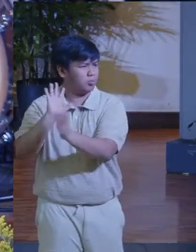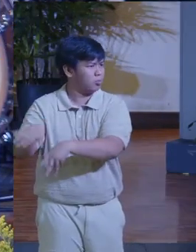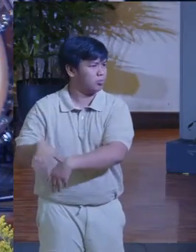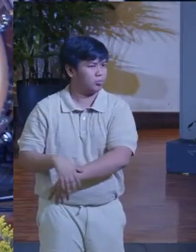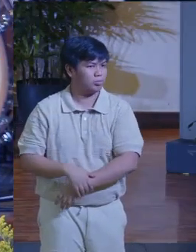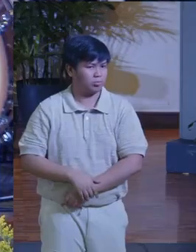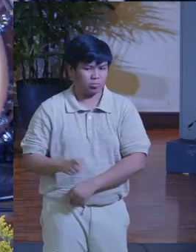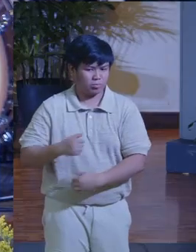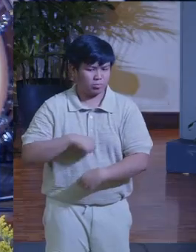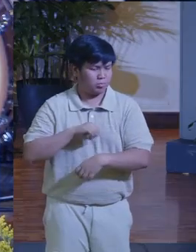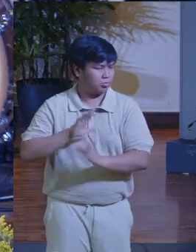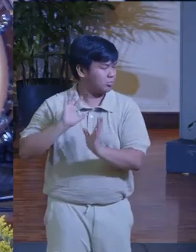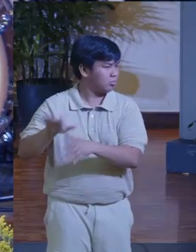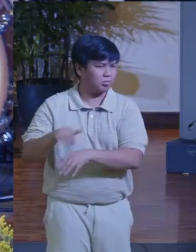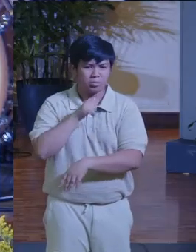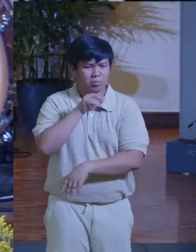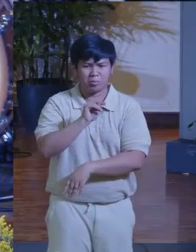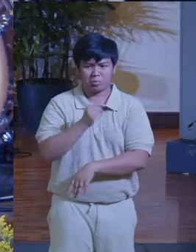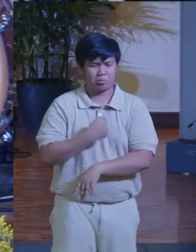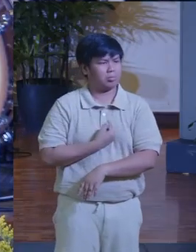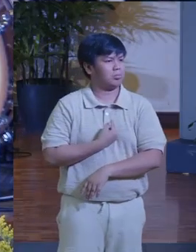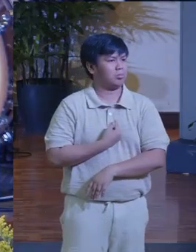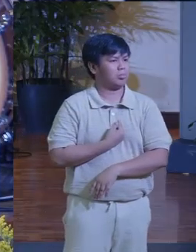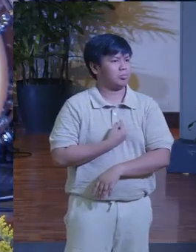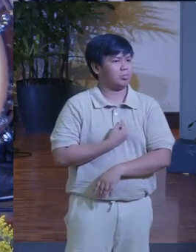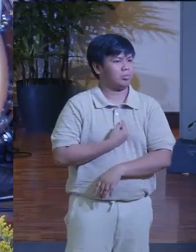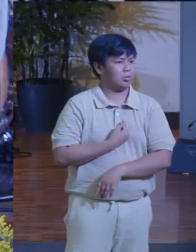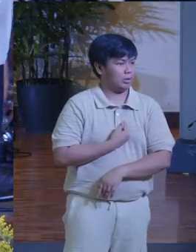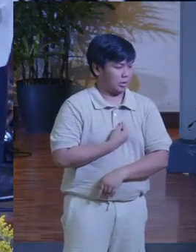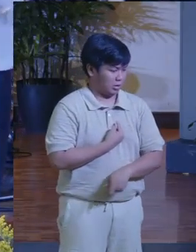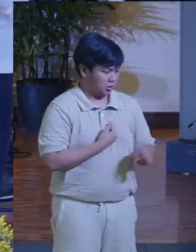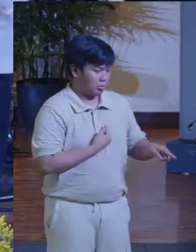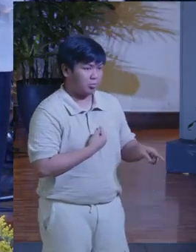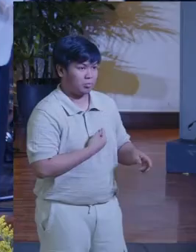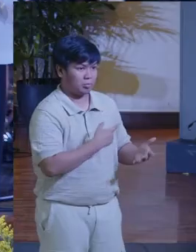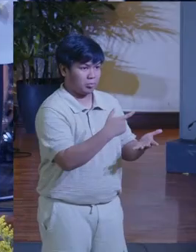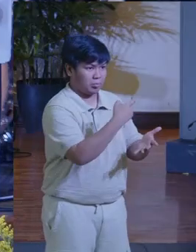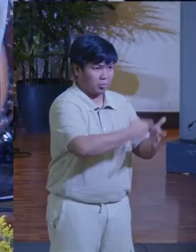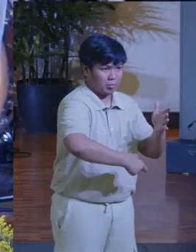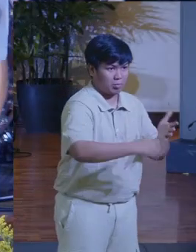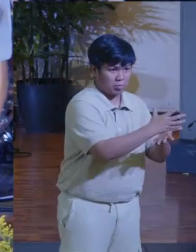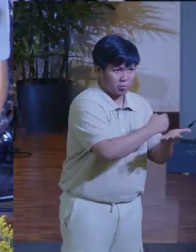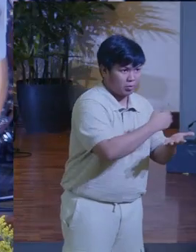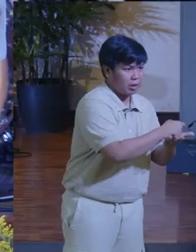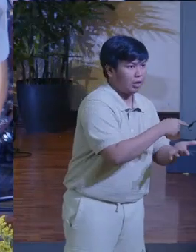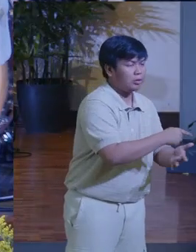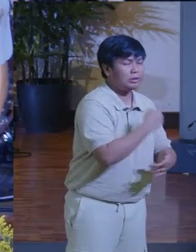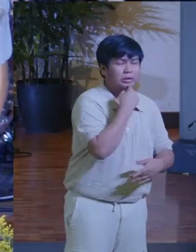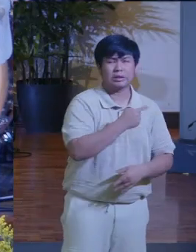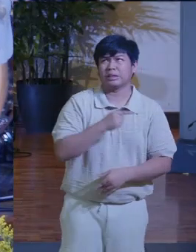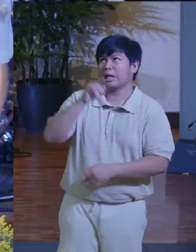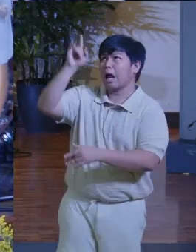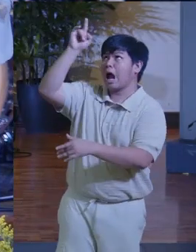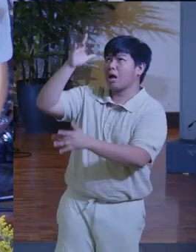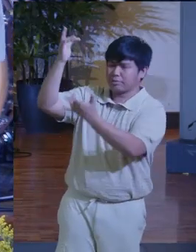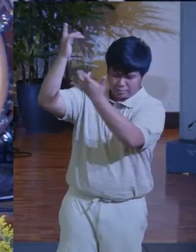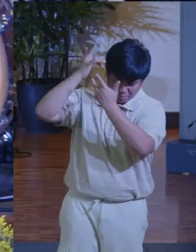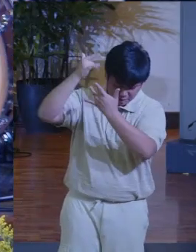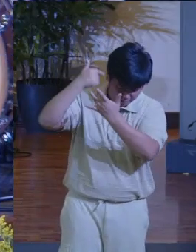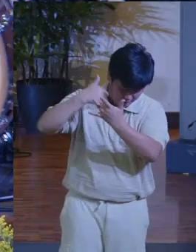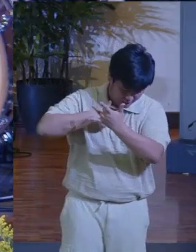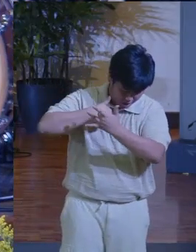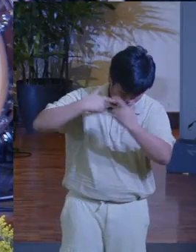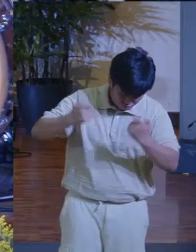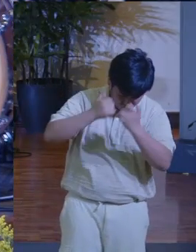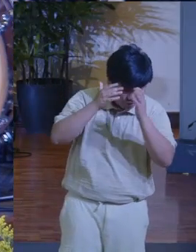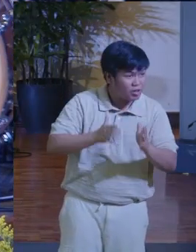dinidibdiban ang sarili. At sabi niya, have mercy on me, O God, for I am a sinner. Ang sabi ni Kristo